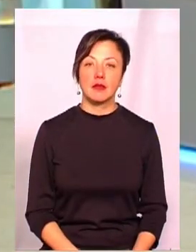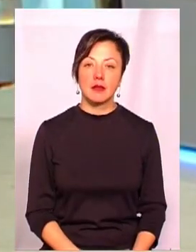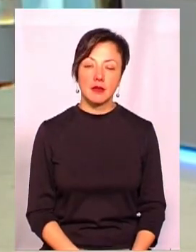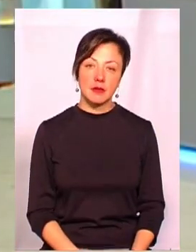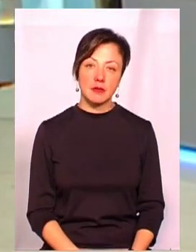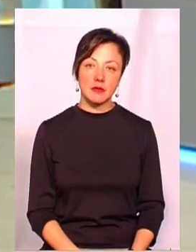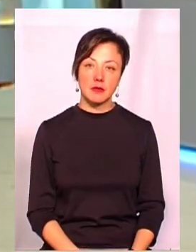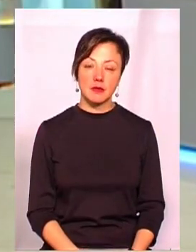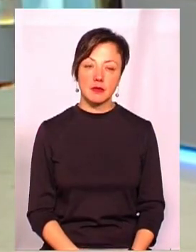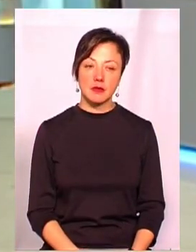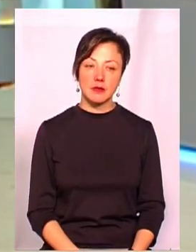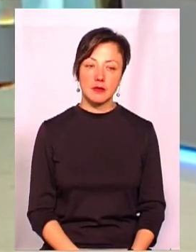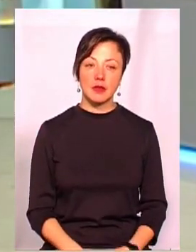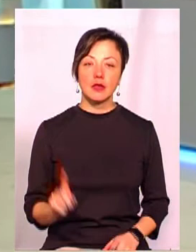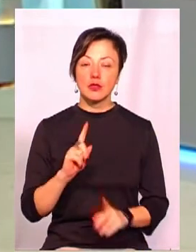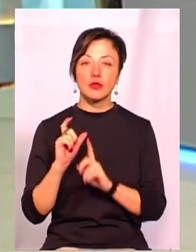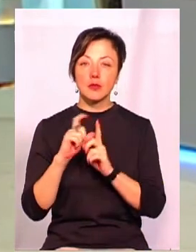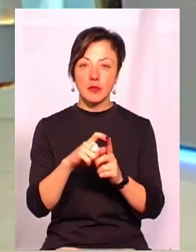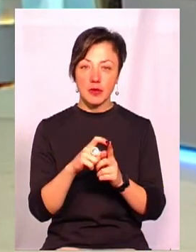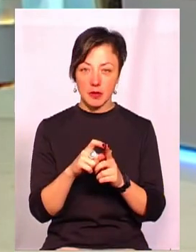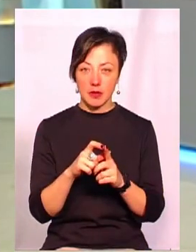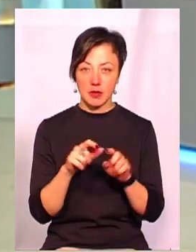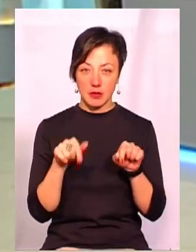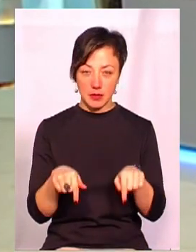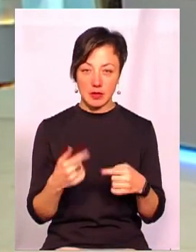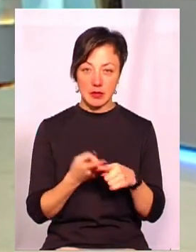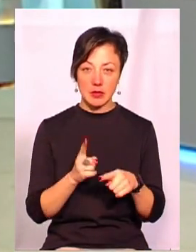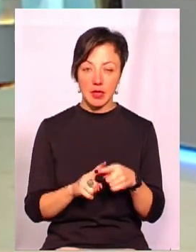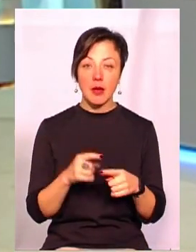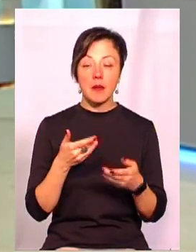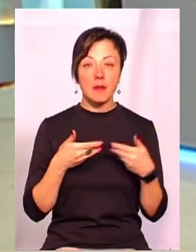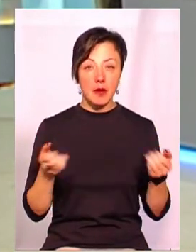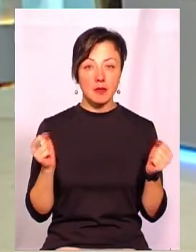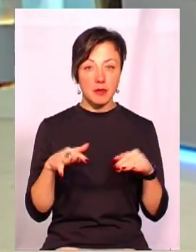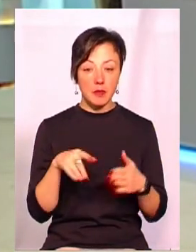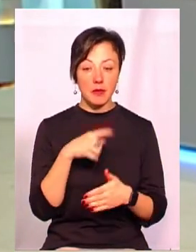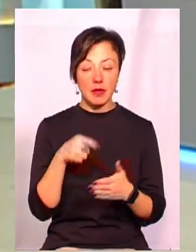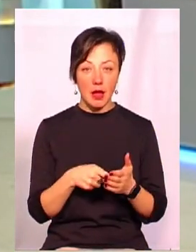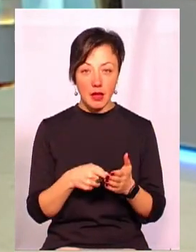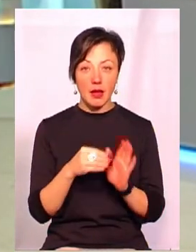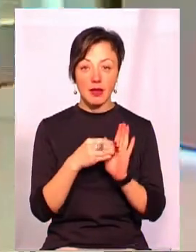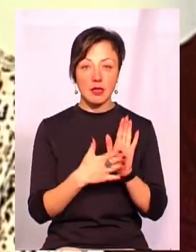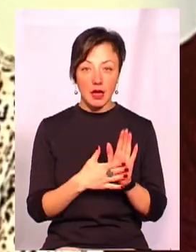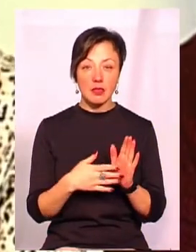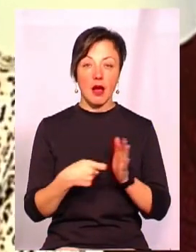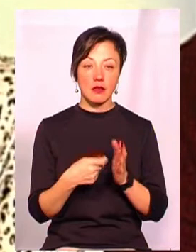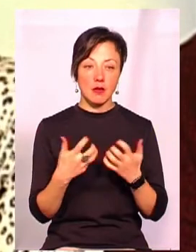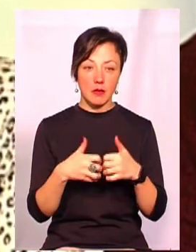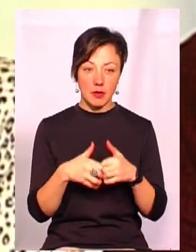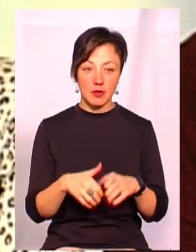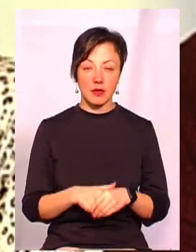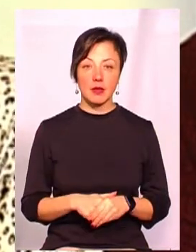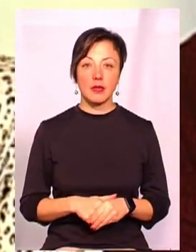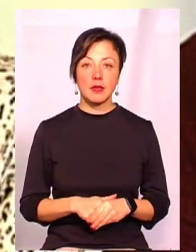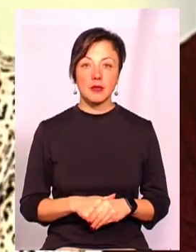Ну, по-перше, ми тут зібралися по питанню застосування реєстрації розрахункових операцій. Це то,